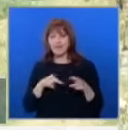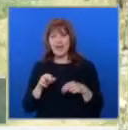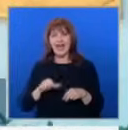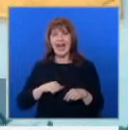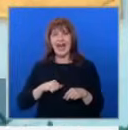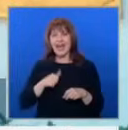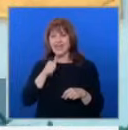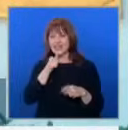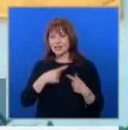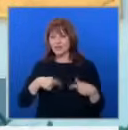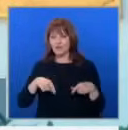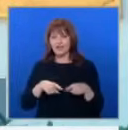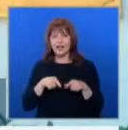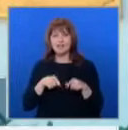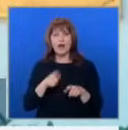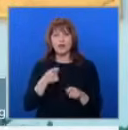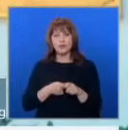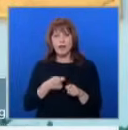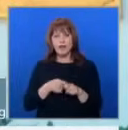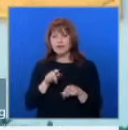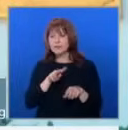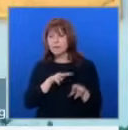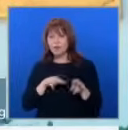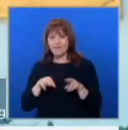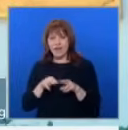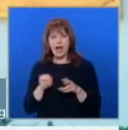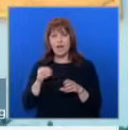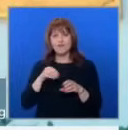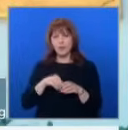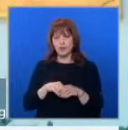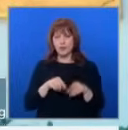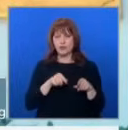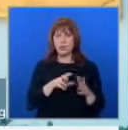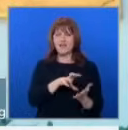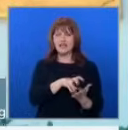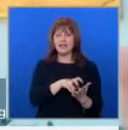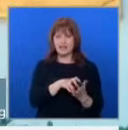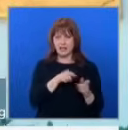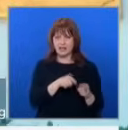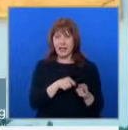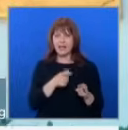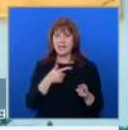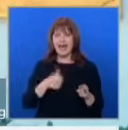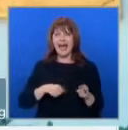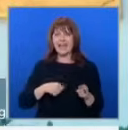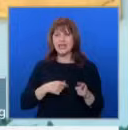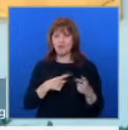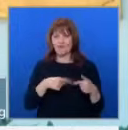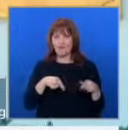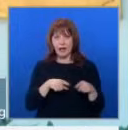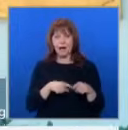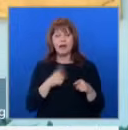езовири в региона. Това, което направихме като инспекция по езовирите, включително езовира тук в квартала Долни Воден, който се говореше, че